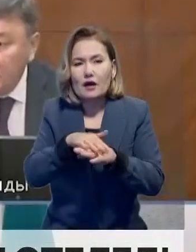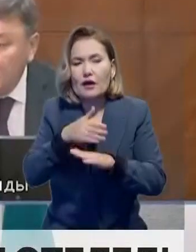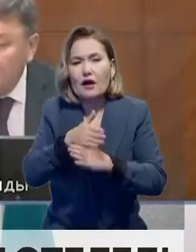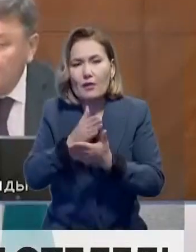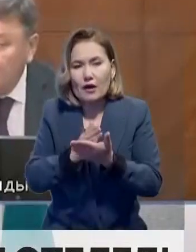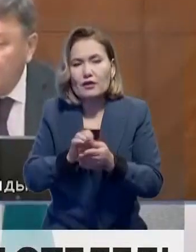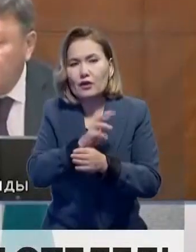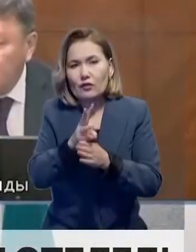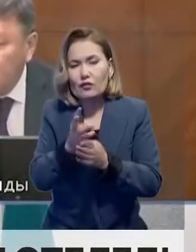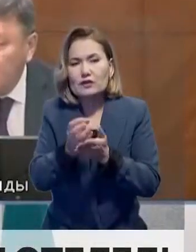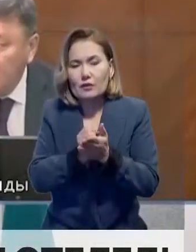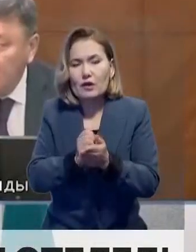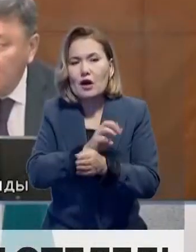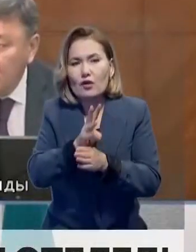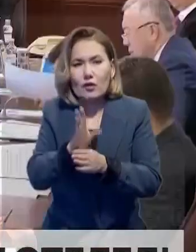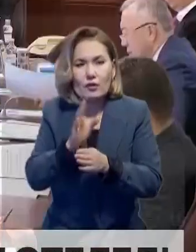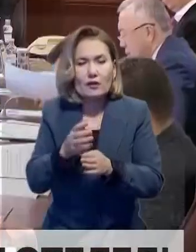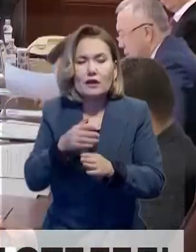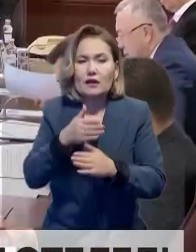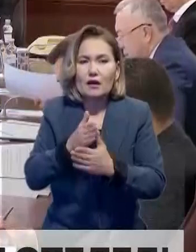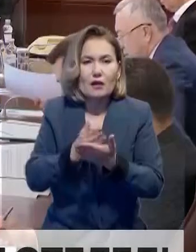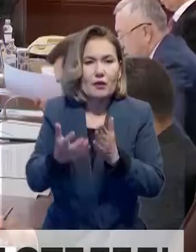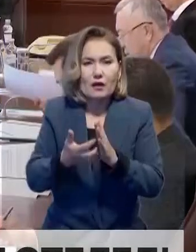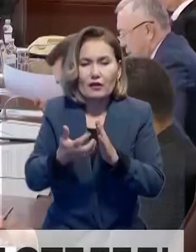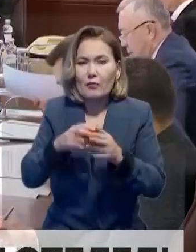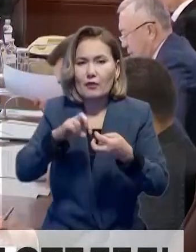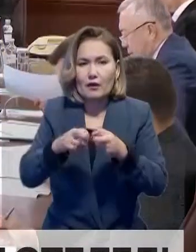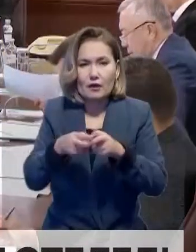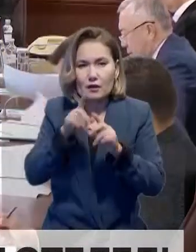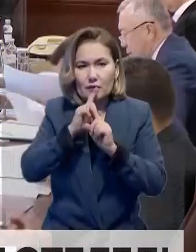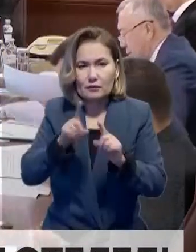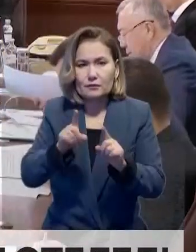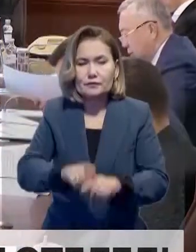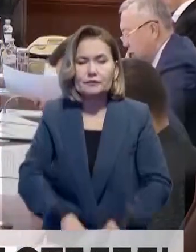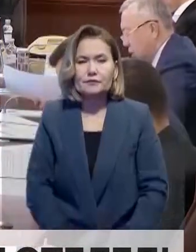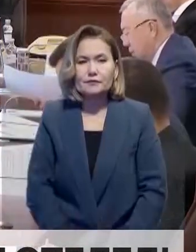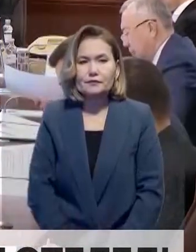шаралар қабылдауды тапсырды. Бекзат Аманов, Шандос Битабаров, Қанат Махамбетов, Хабар 24.